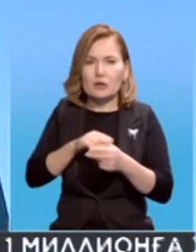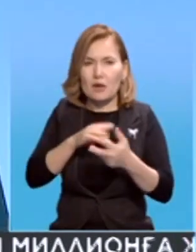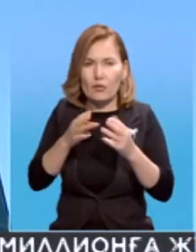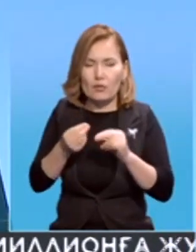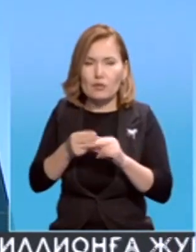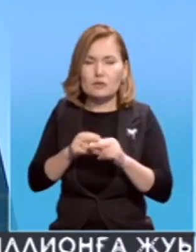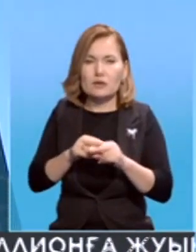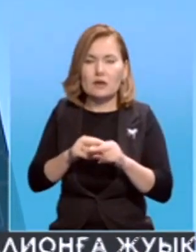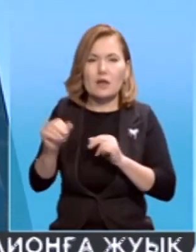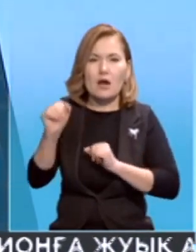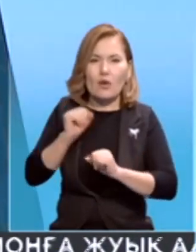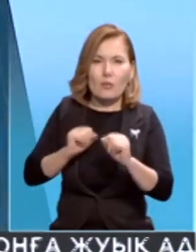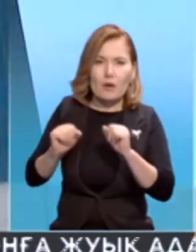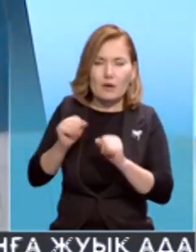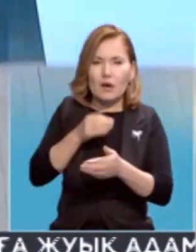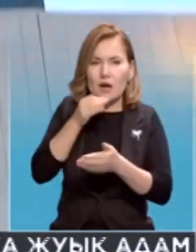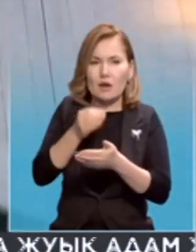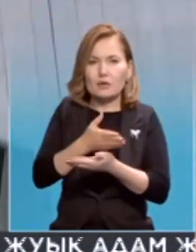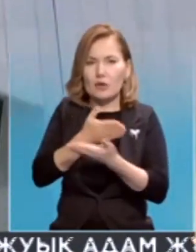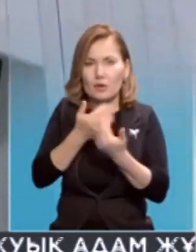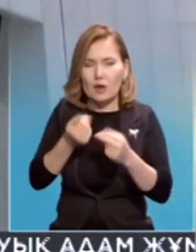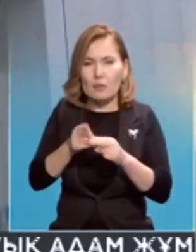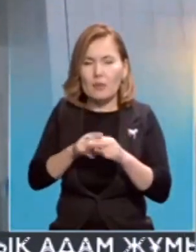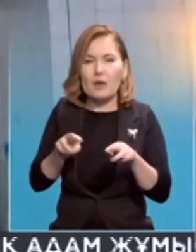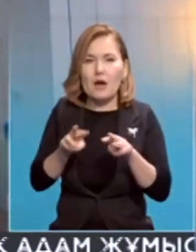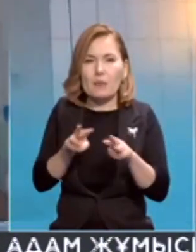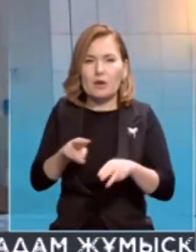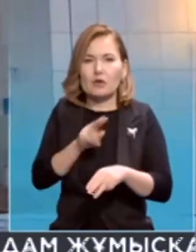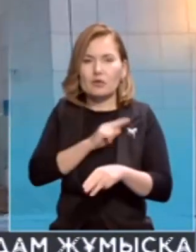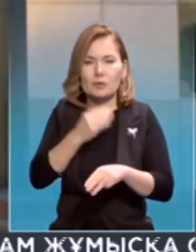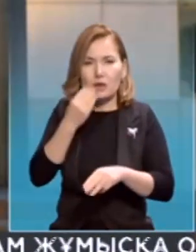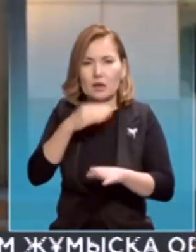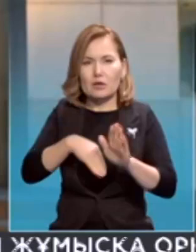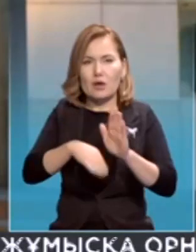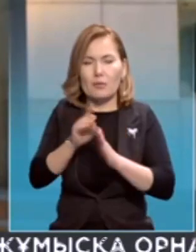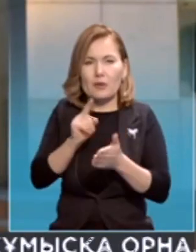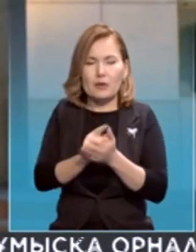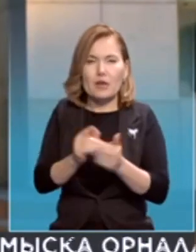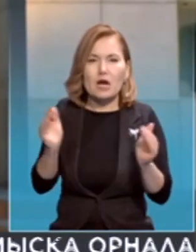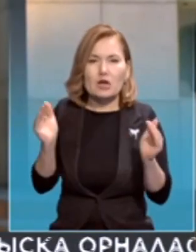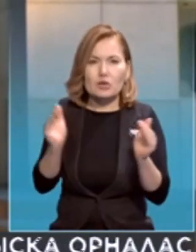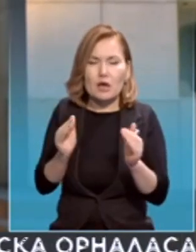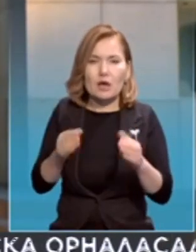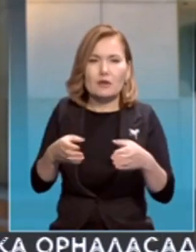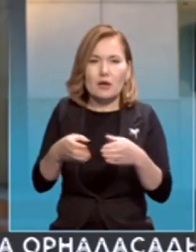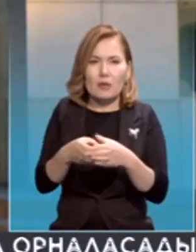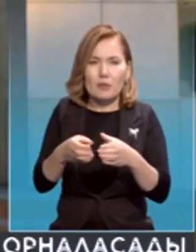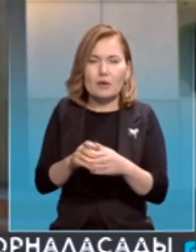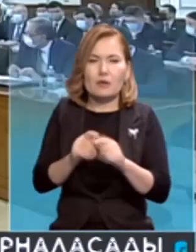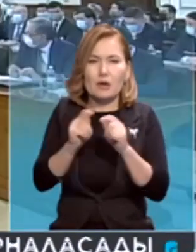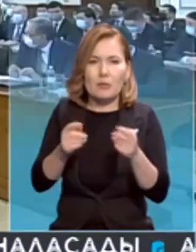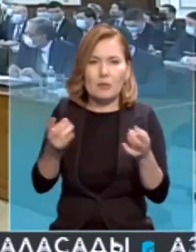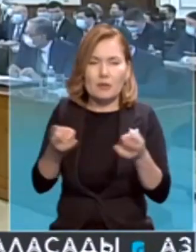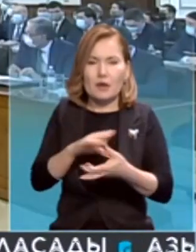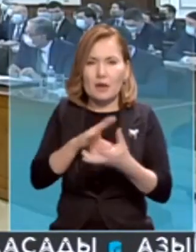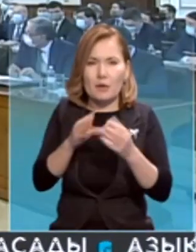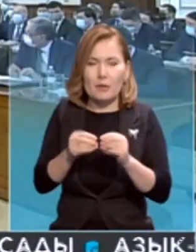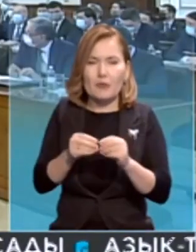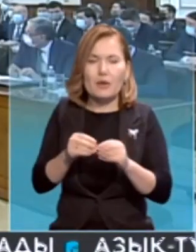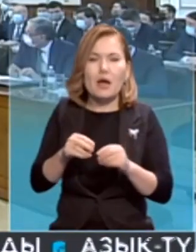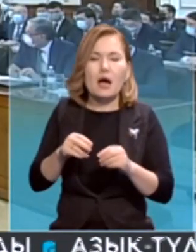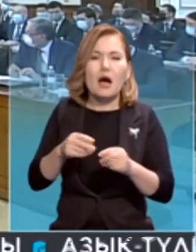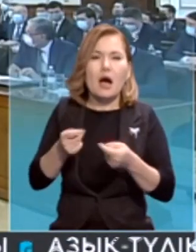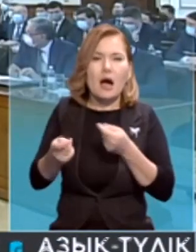Сондықтан премьер-министр кеңсесін трансформациялап, рөлін арттыру қажет. Ол шағын жинақ аппаратқа айналу тиіс. Ал әкім